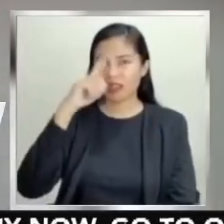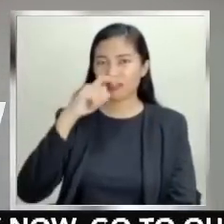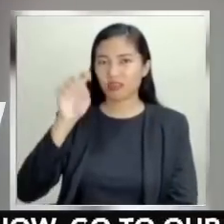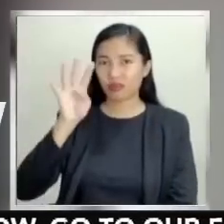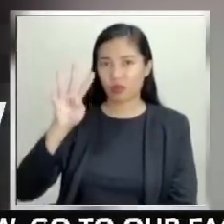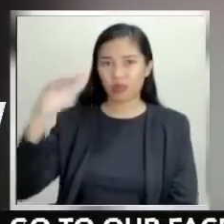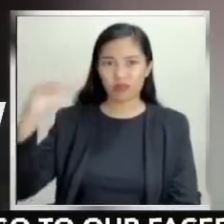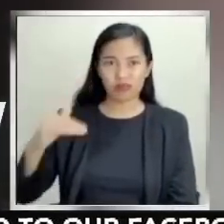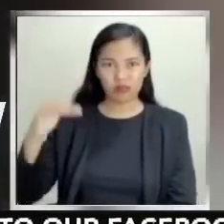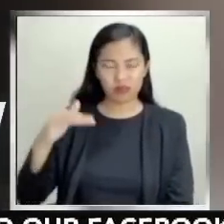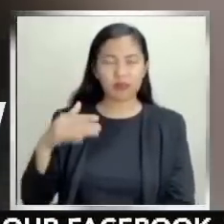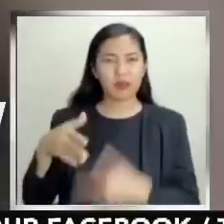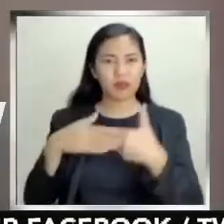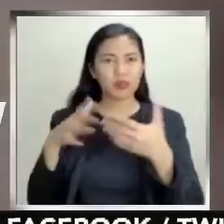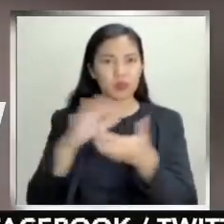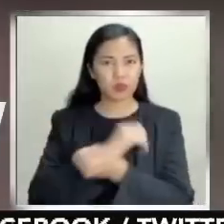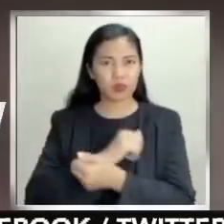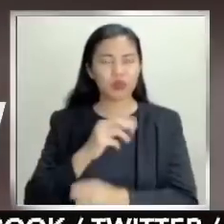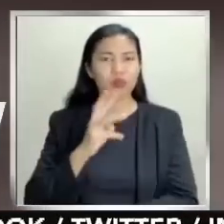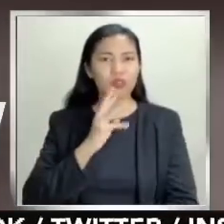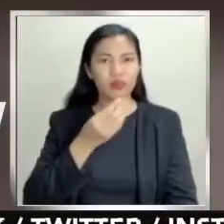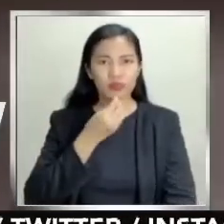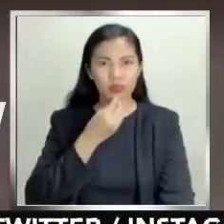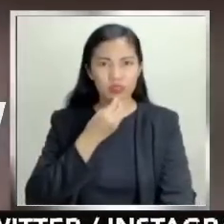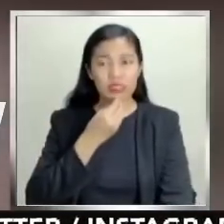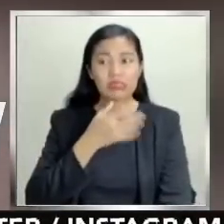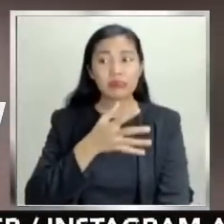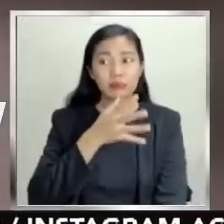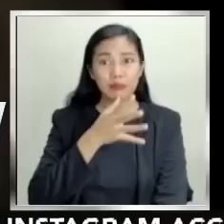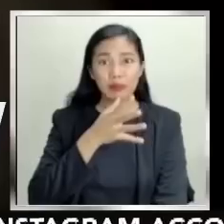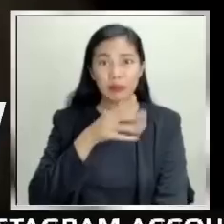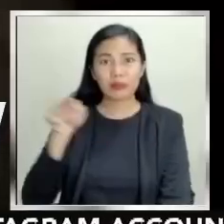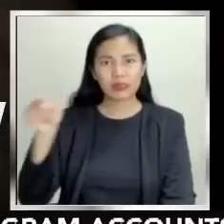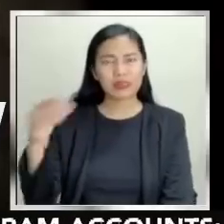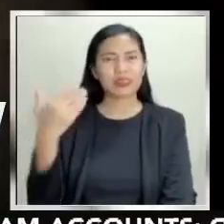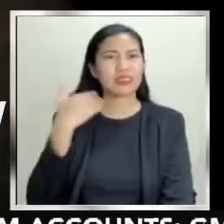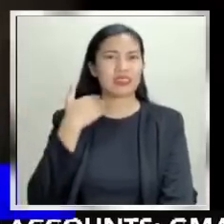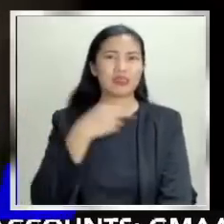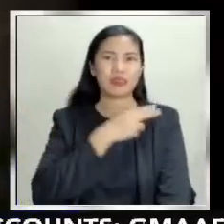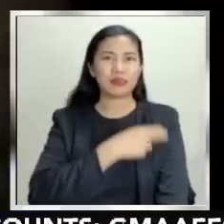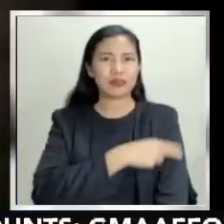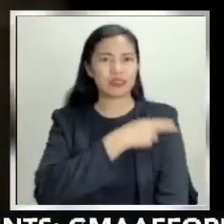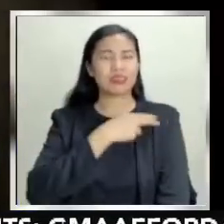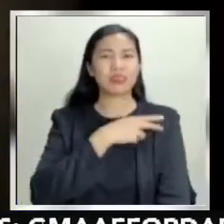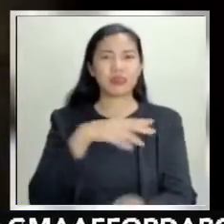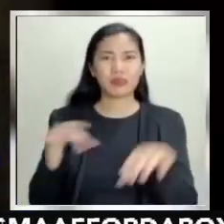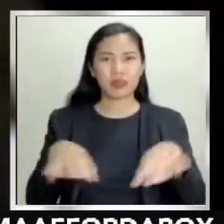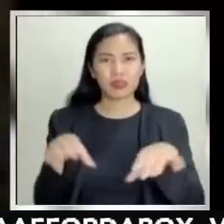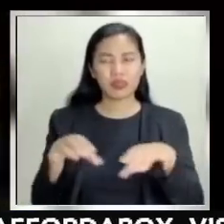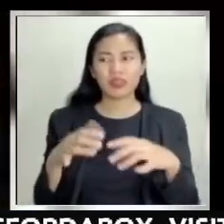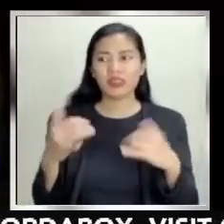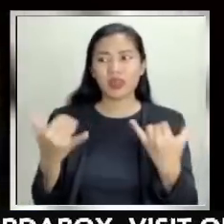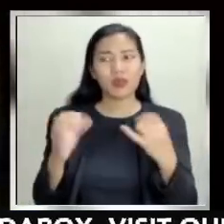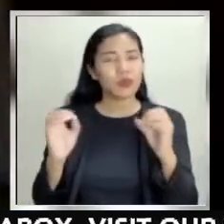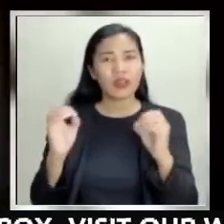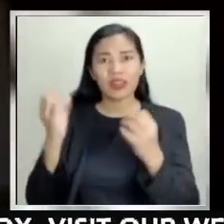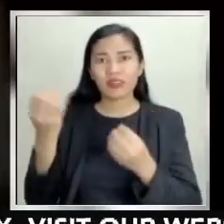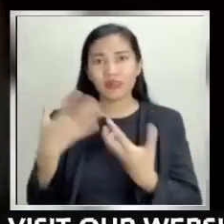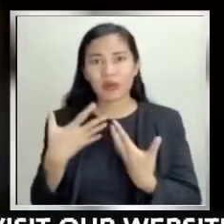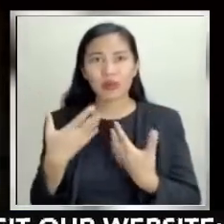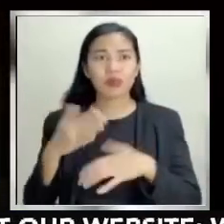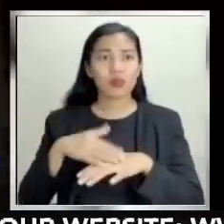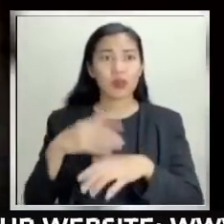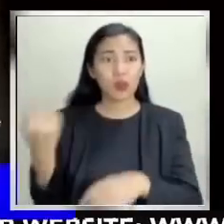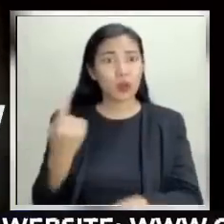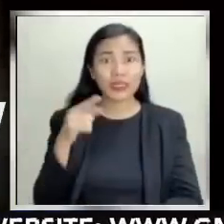kanyang kapatid na ina ng bata, naipit pa sa pinagtatrabahuhang ospital. Wala nga pong nakikipag-usap sa amin tungkol sa ano, kayo lang po nga nakakausap namin